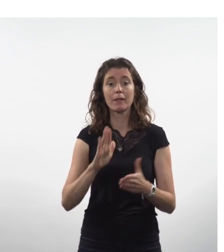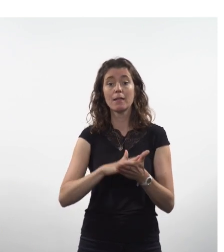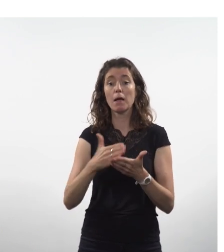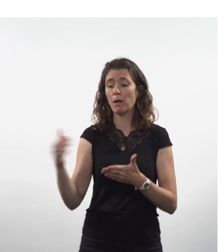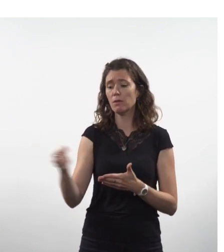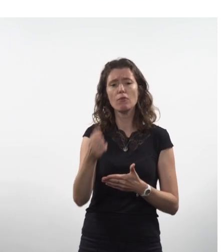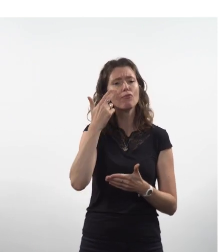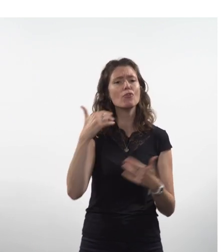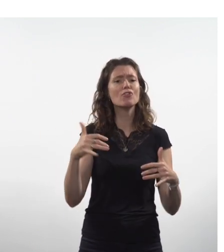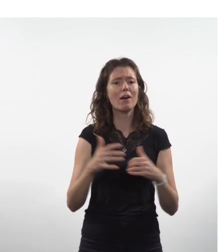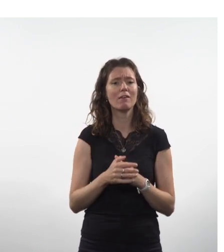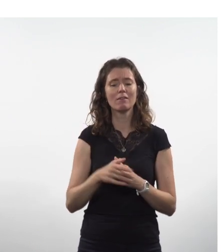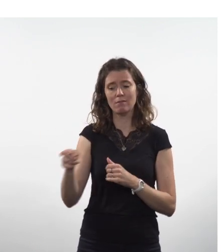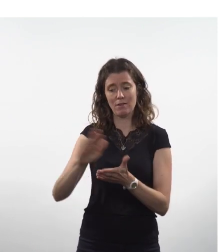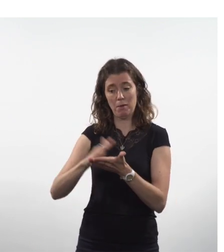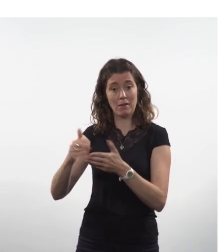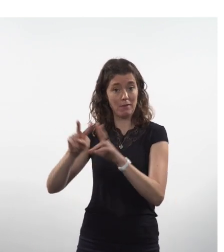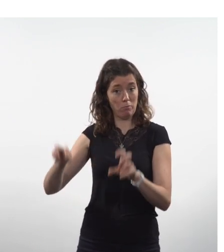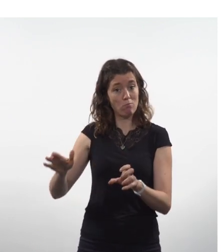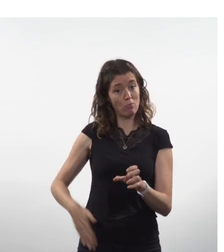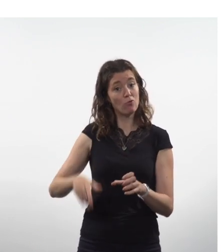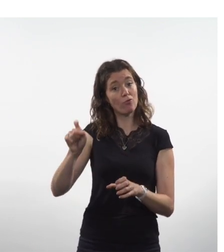l'a vu, l'interprète doit être diplômé.